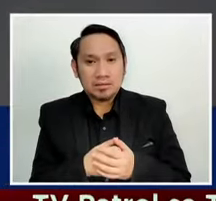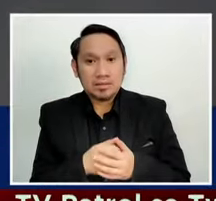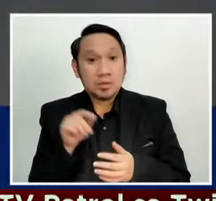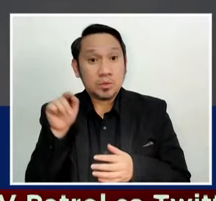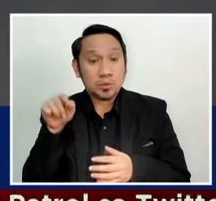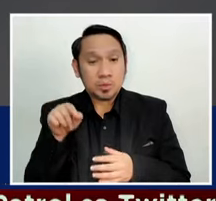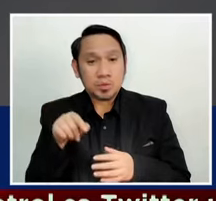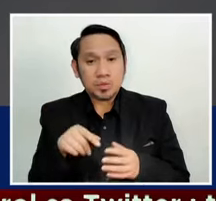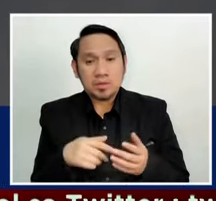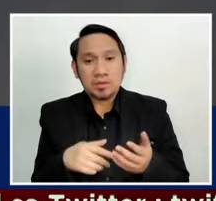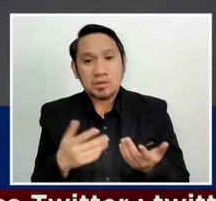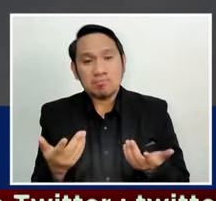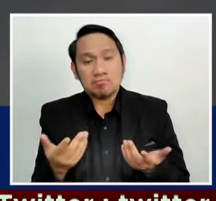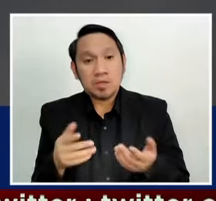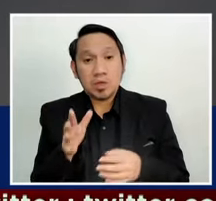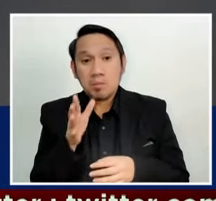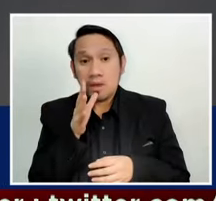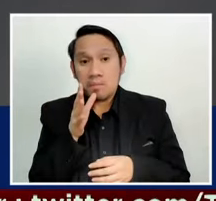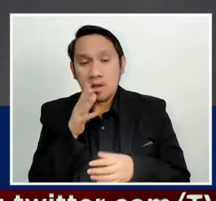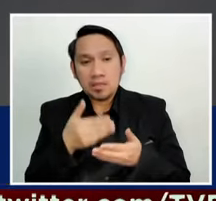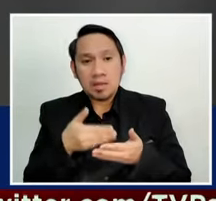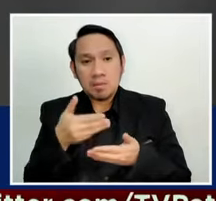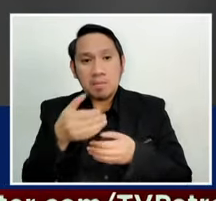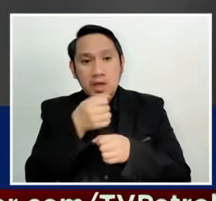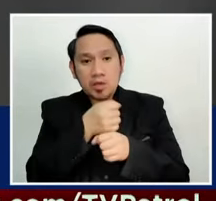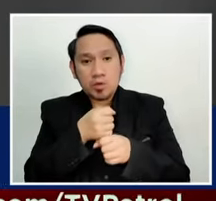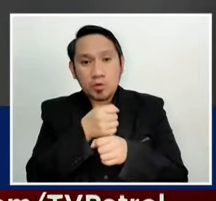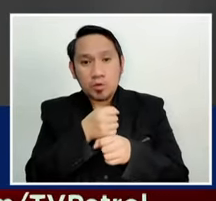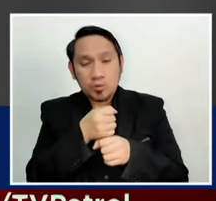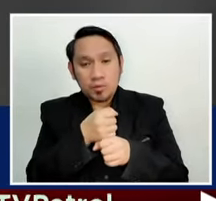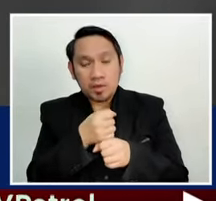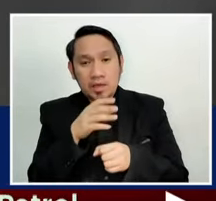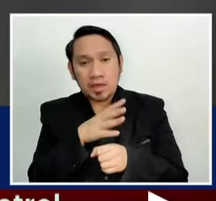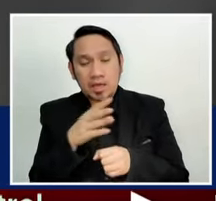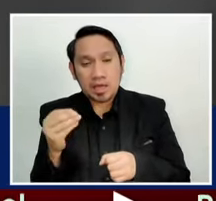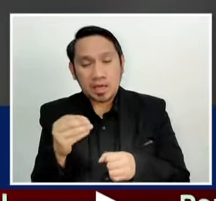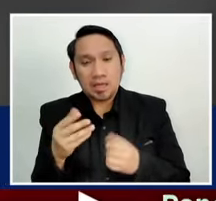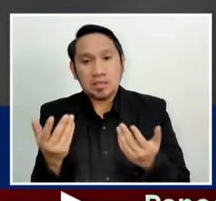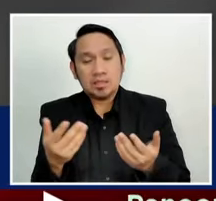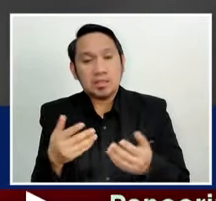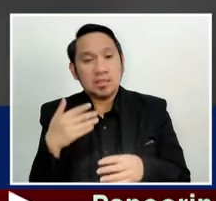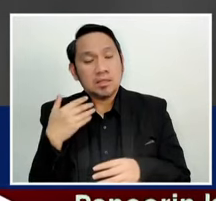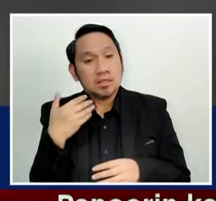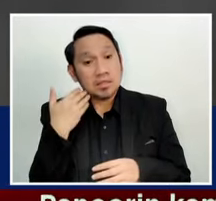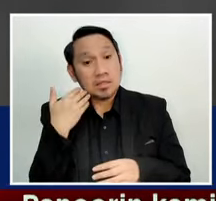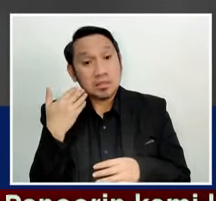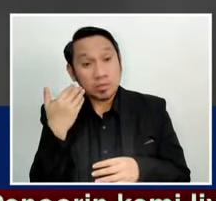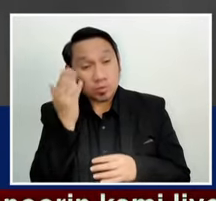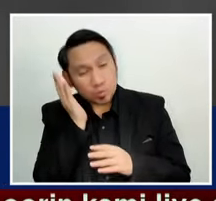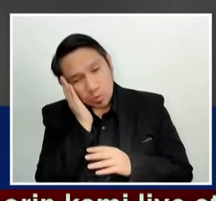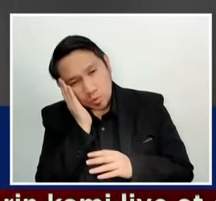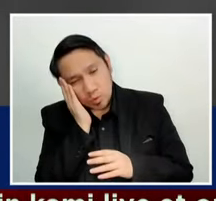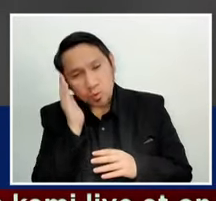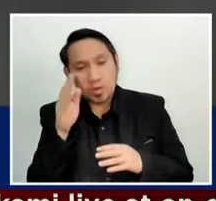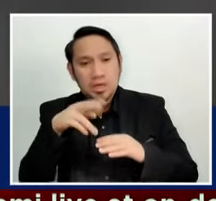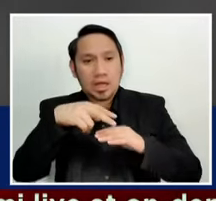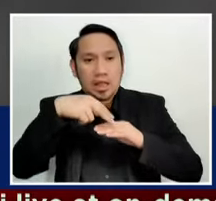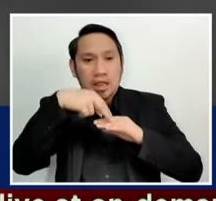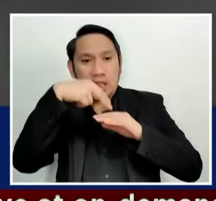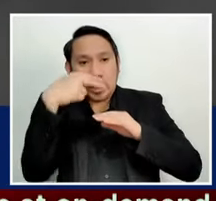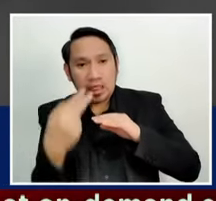para bumili ng kape ang ina ng biktima. Habang natutulog ito, bumagsak sa canopy sa ikatlong palapag ng gusali ang